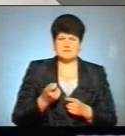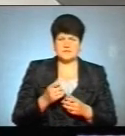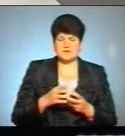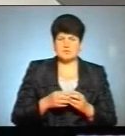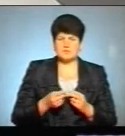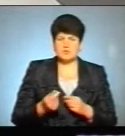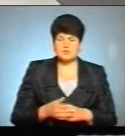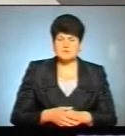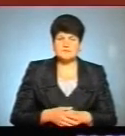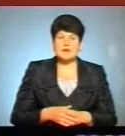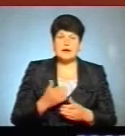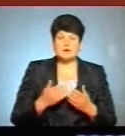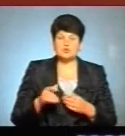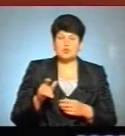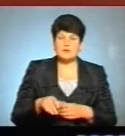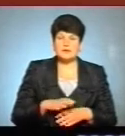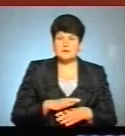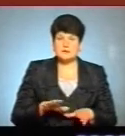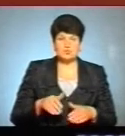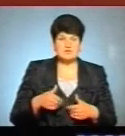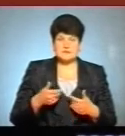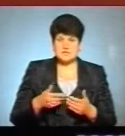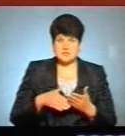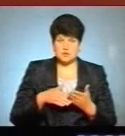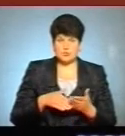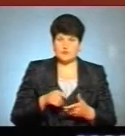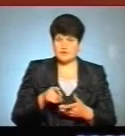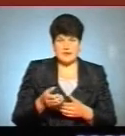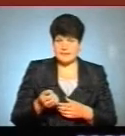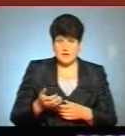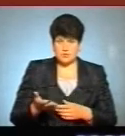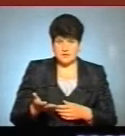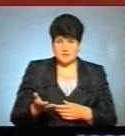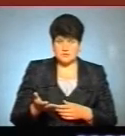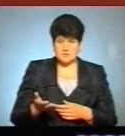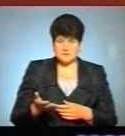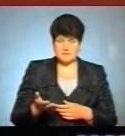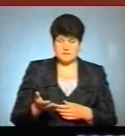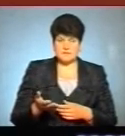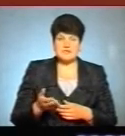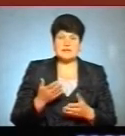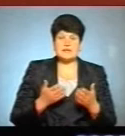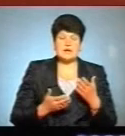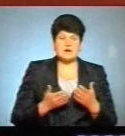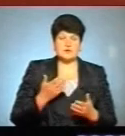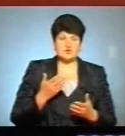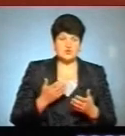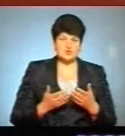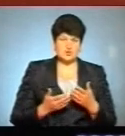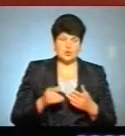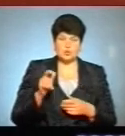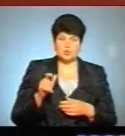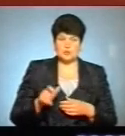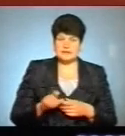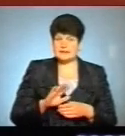коштів. Але якщо людина не буде звертатися за такою допомогою, вона її не отримає. Тобто так, це все залежить. Якщо людина